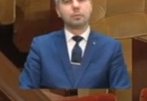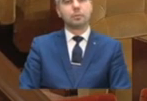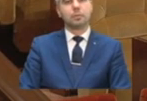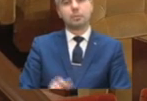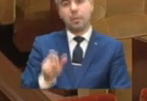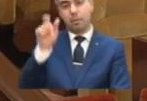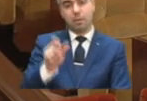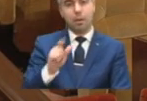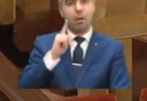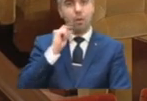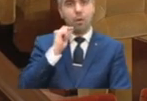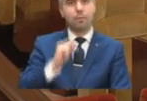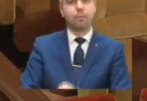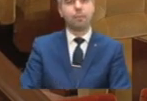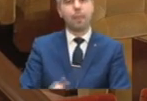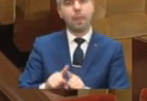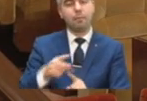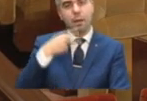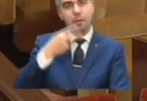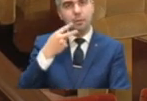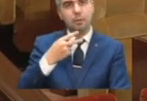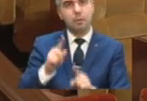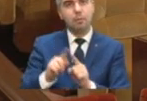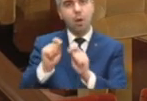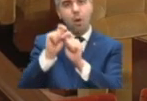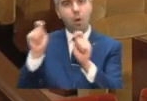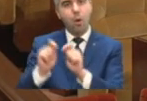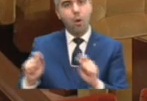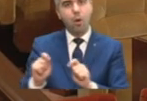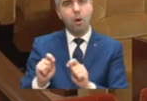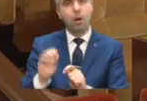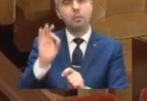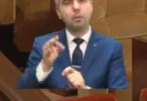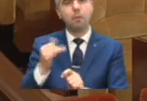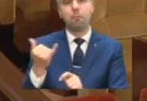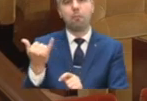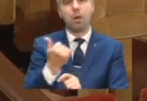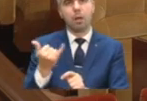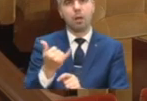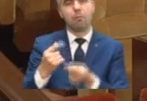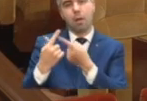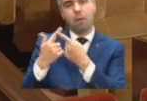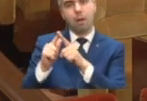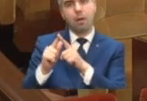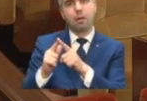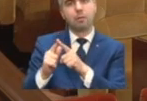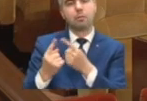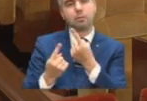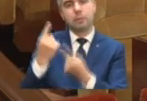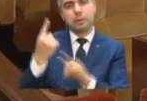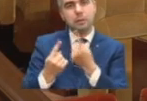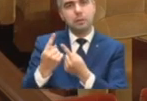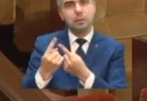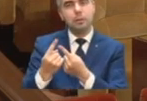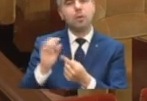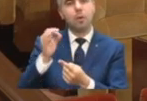المحترم كان يتحدث وحرية التعبير مكفولة وناظر بأجلها الكثيرون، قدموا تضحية جسام